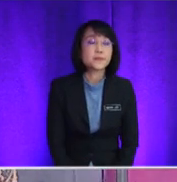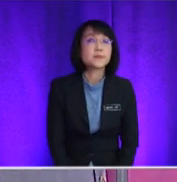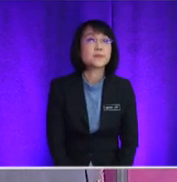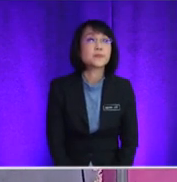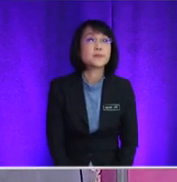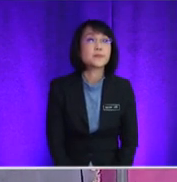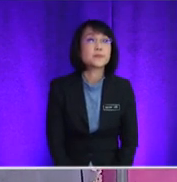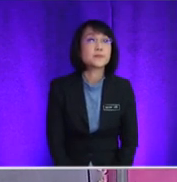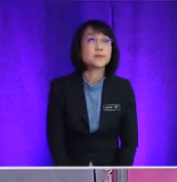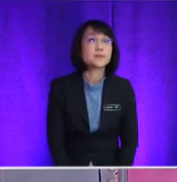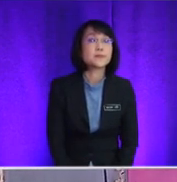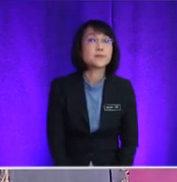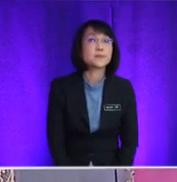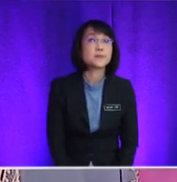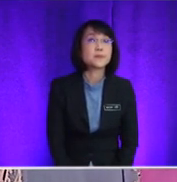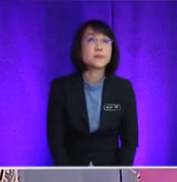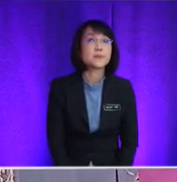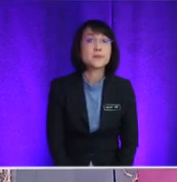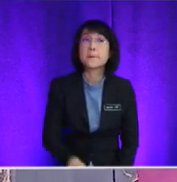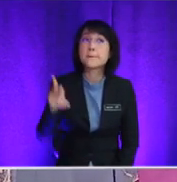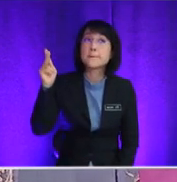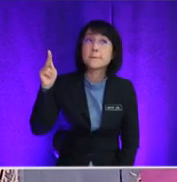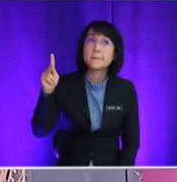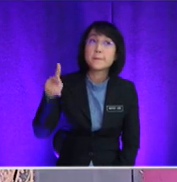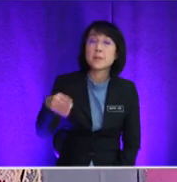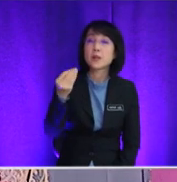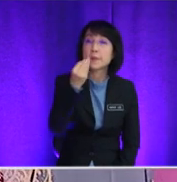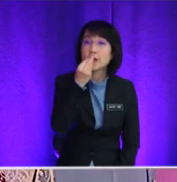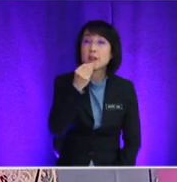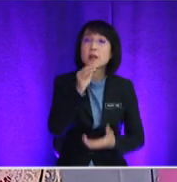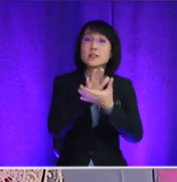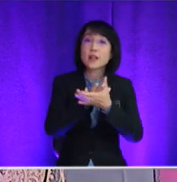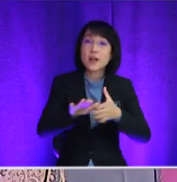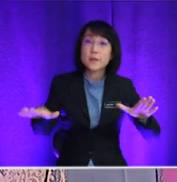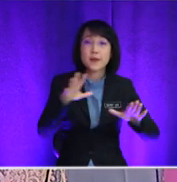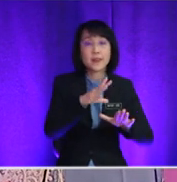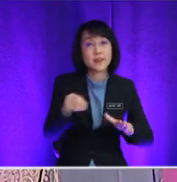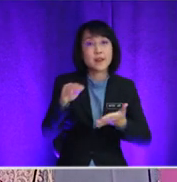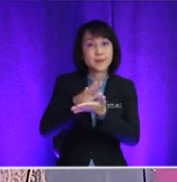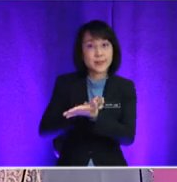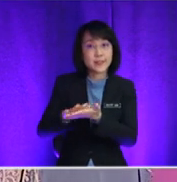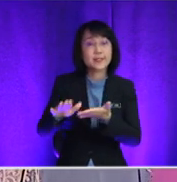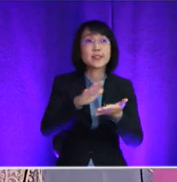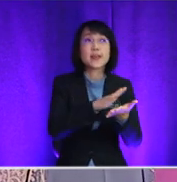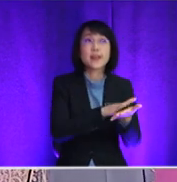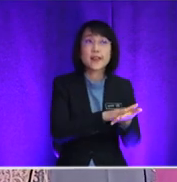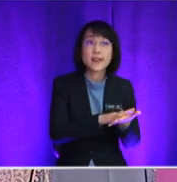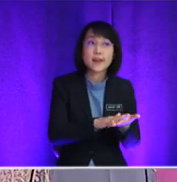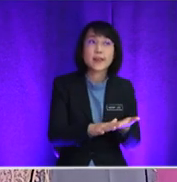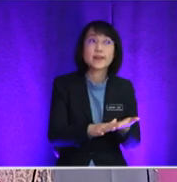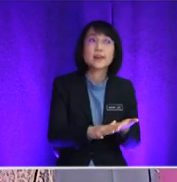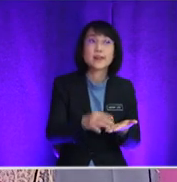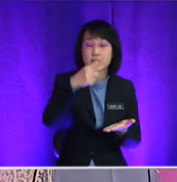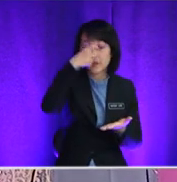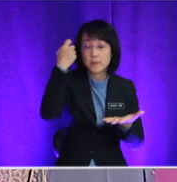sanitasi ini antaranya untuk memastikan makanan itu selamat dan bersih itu yang paling penting sebab kita